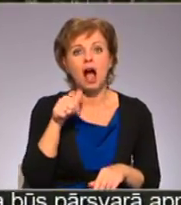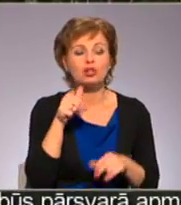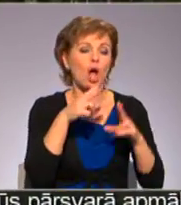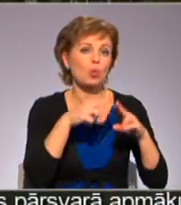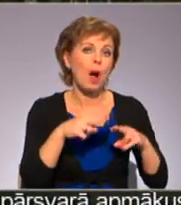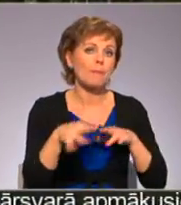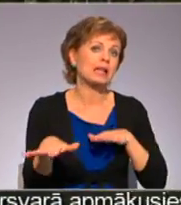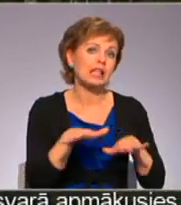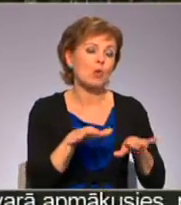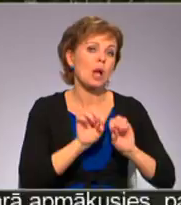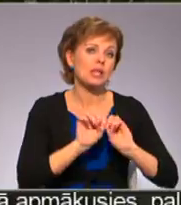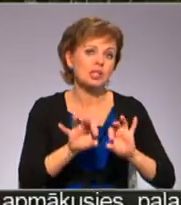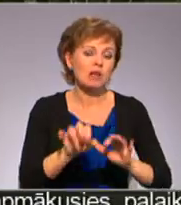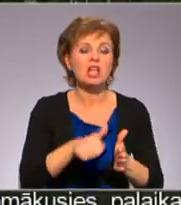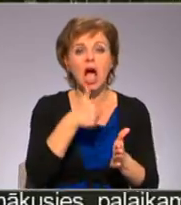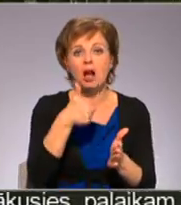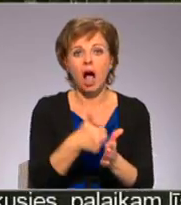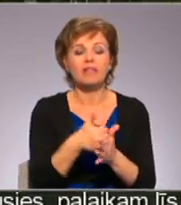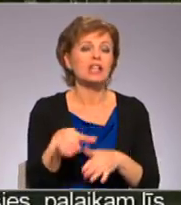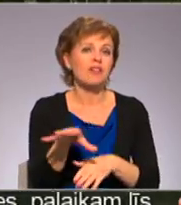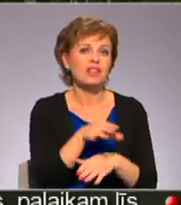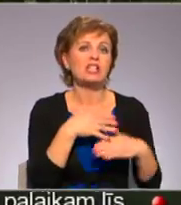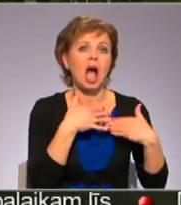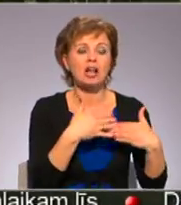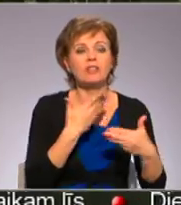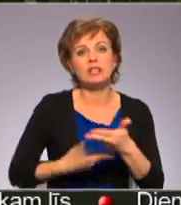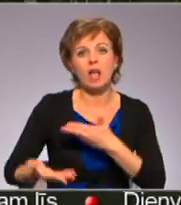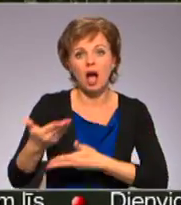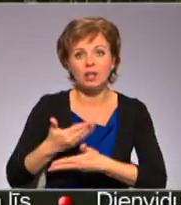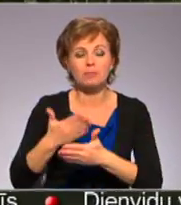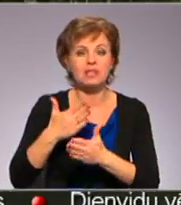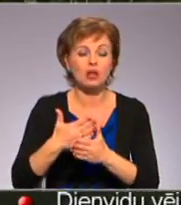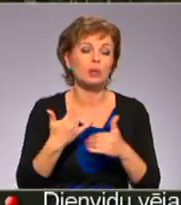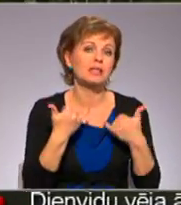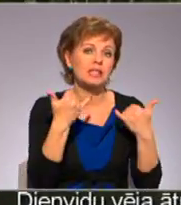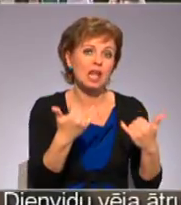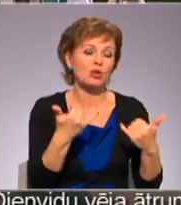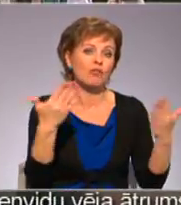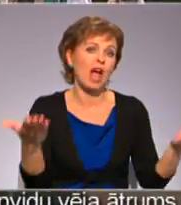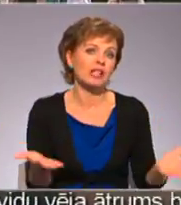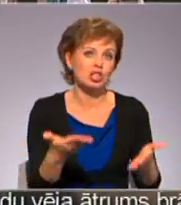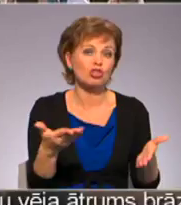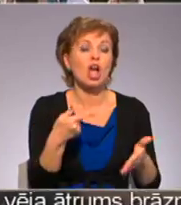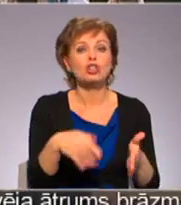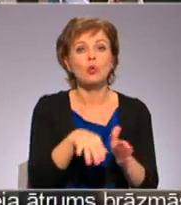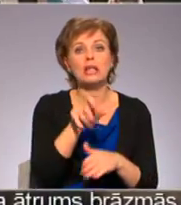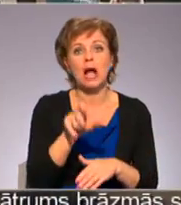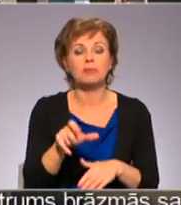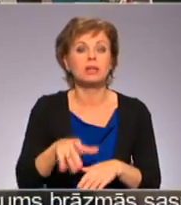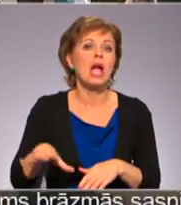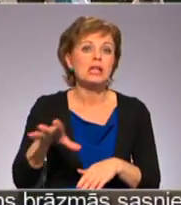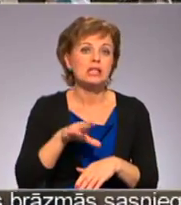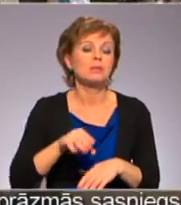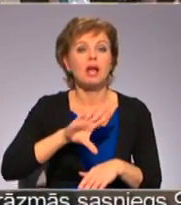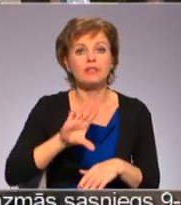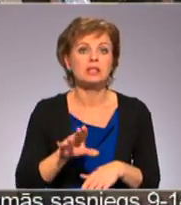nometnes rīkotāja, galvenais akcents visās aktivitātēs likts uz sadarbības un savstarpējas cieņas veicināšanu. Šo dalībnieku ģimenēs ir